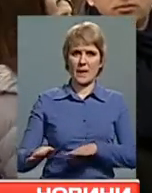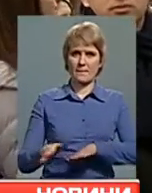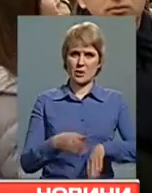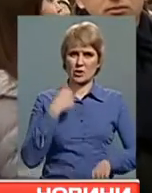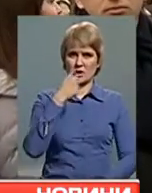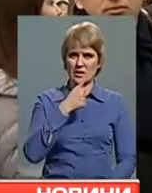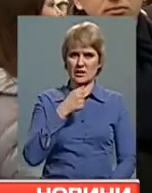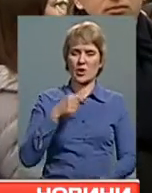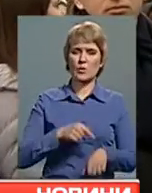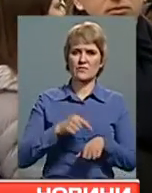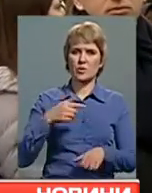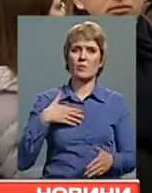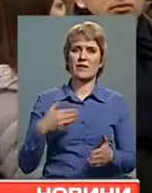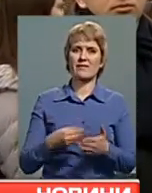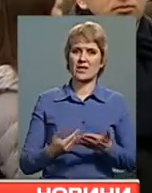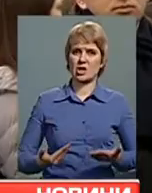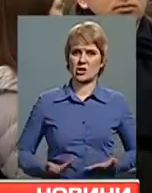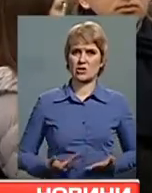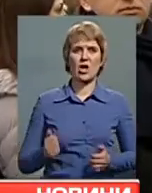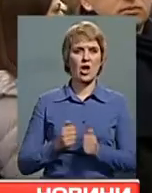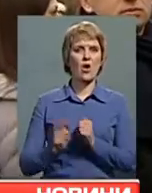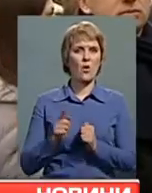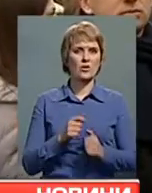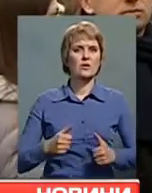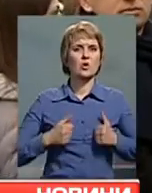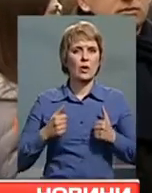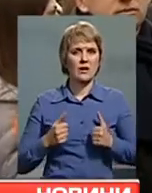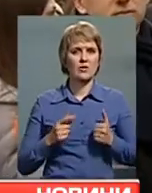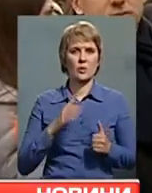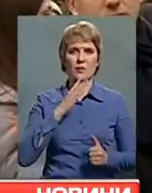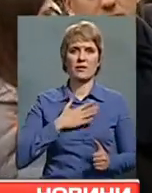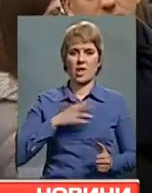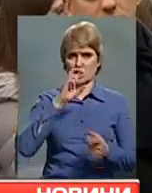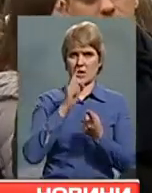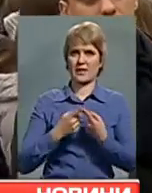усвідомити власне життя. Чи кожен доклався чимось до того, щоб наша країна змінилася?